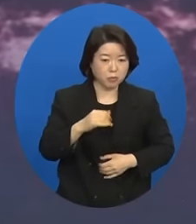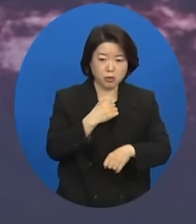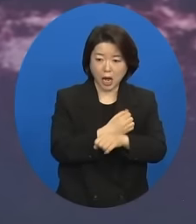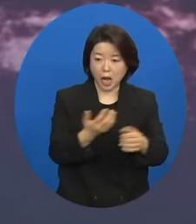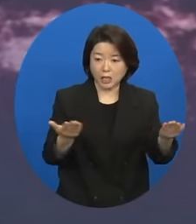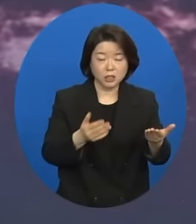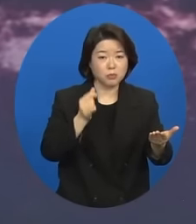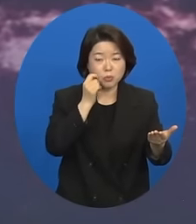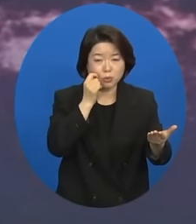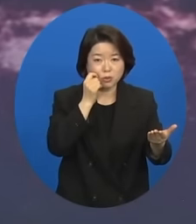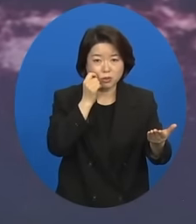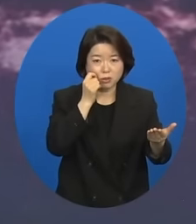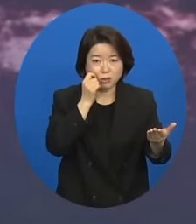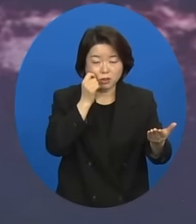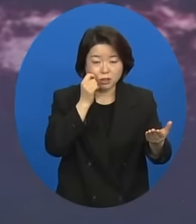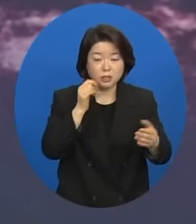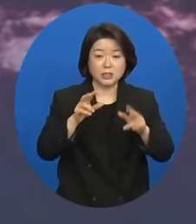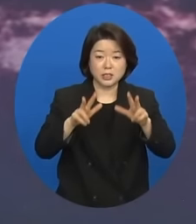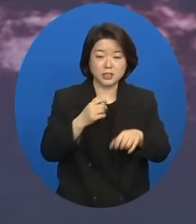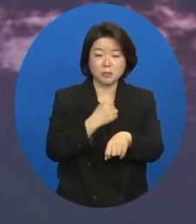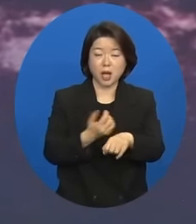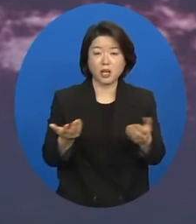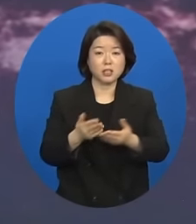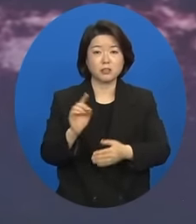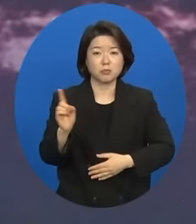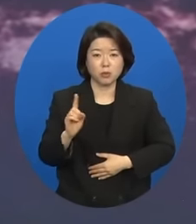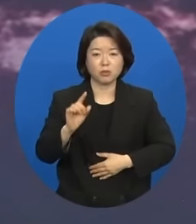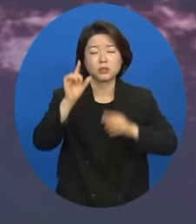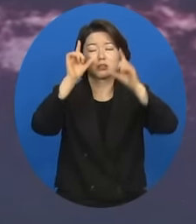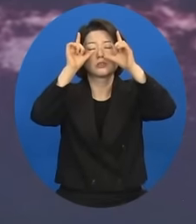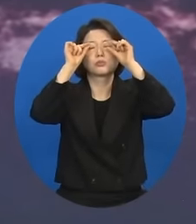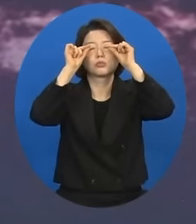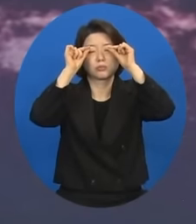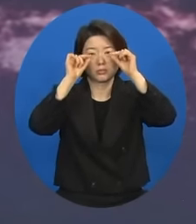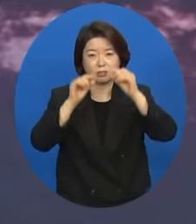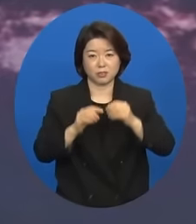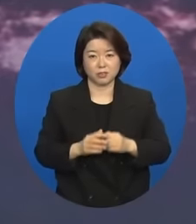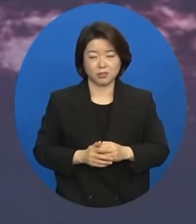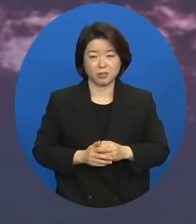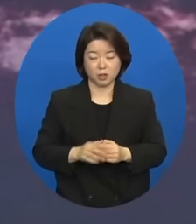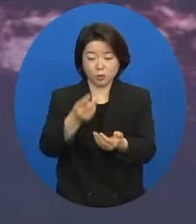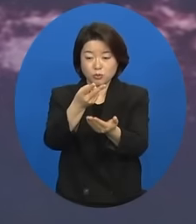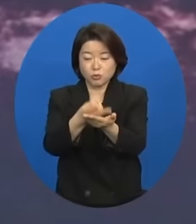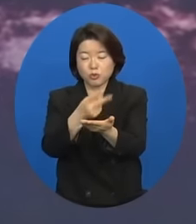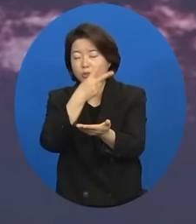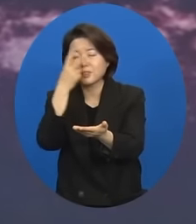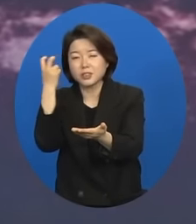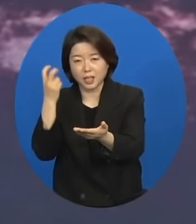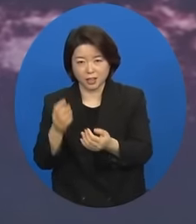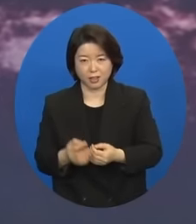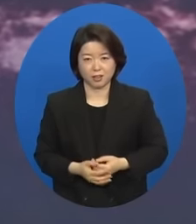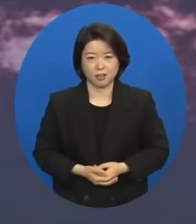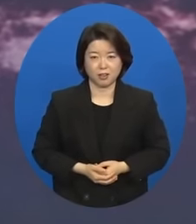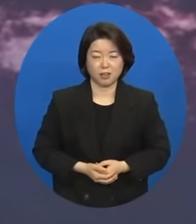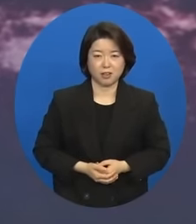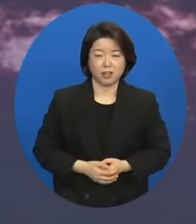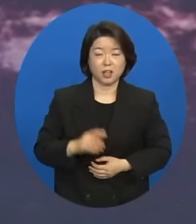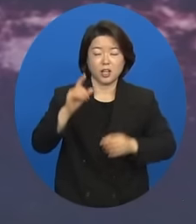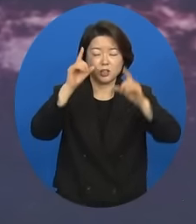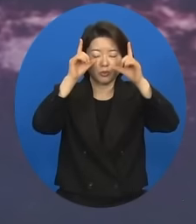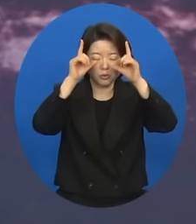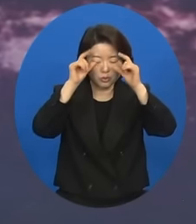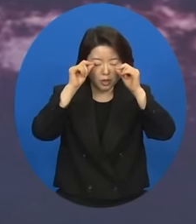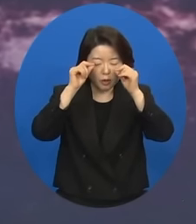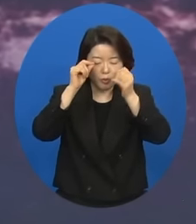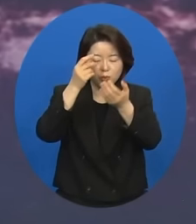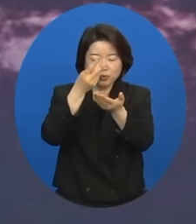갚는 거예요 이것이 야이 한 일입니다 거기서 누워 잠을 잡니다 근데 바로 눈을 감고 잠을